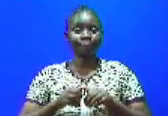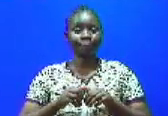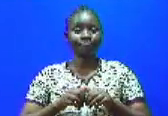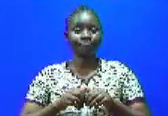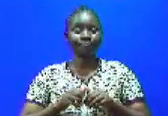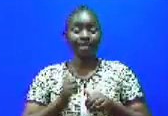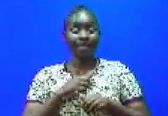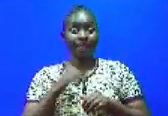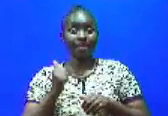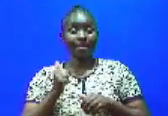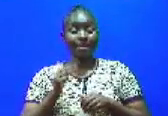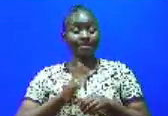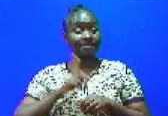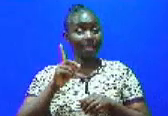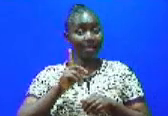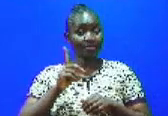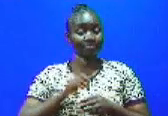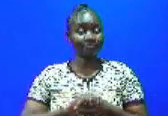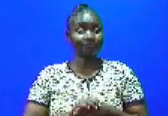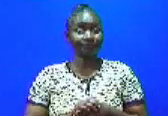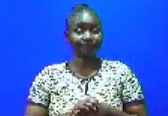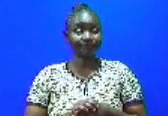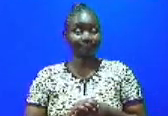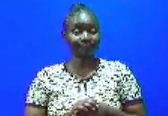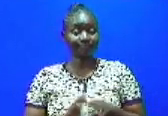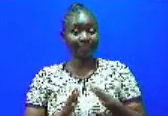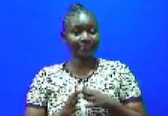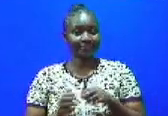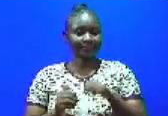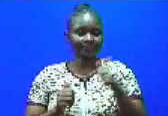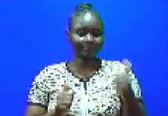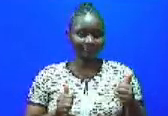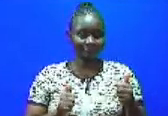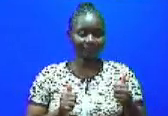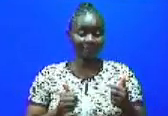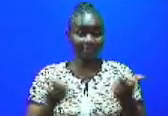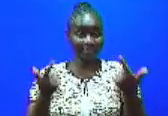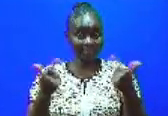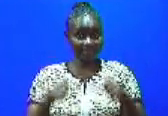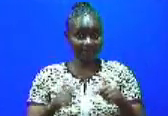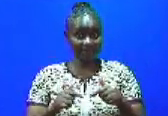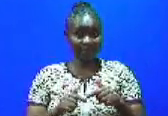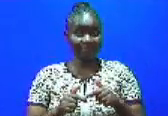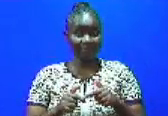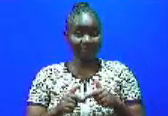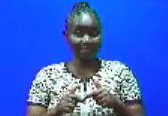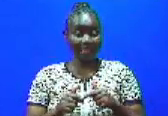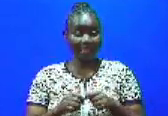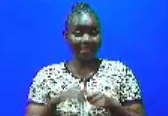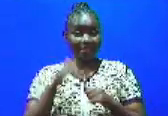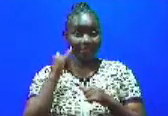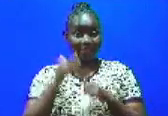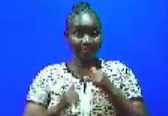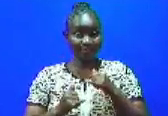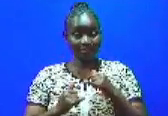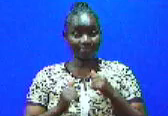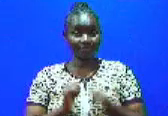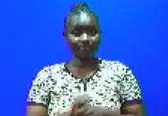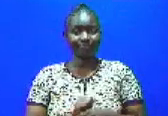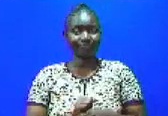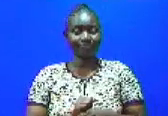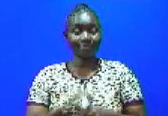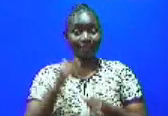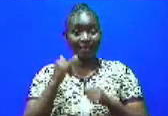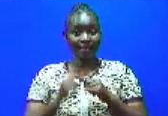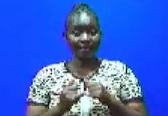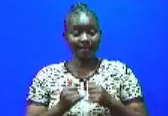kari murugoro yende kari mumuino yenere nti bare ya jikuri muyange yo moeri o moeri yo babe